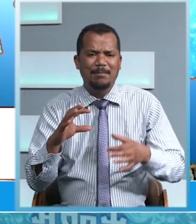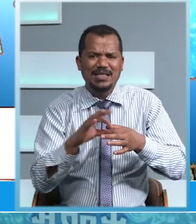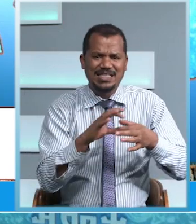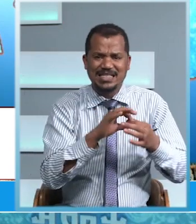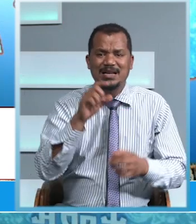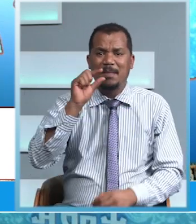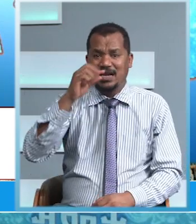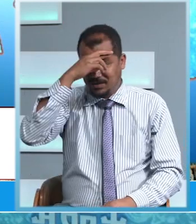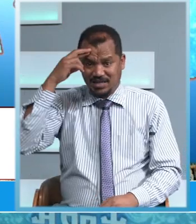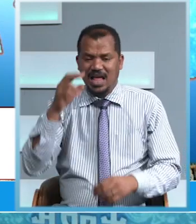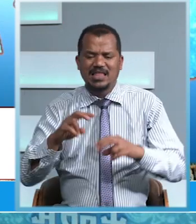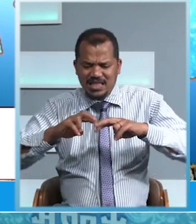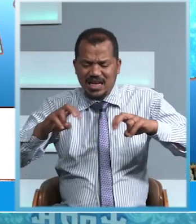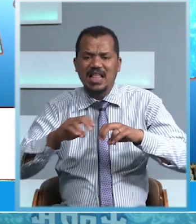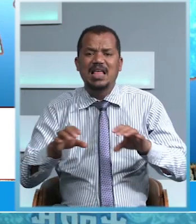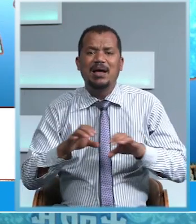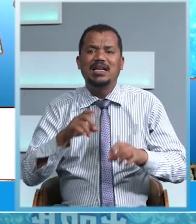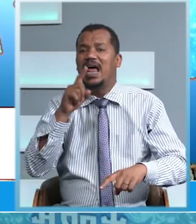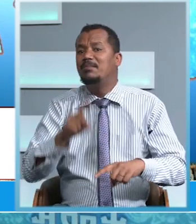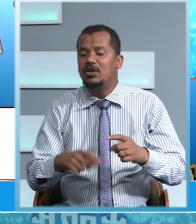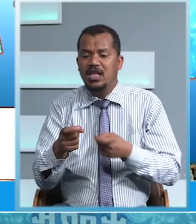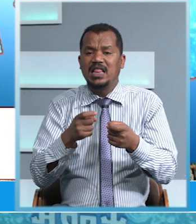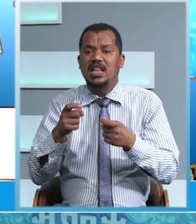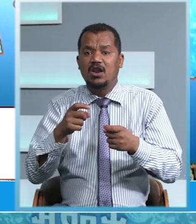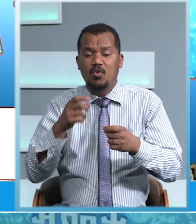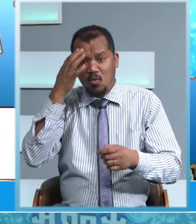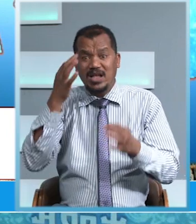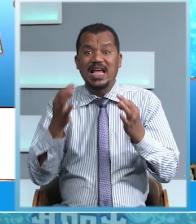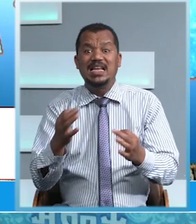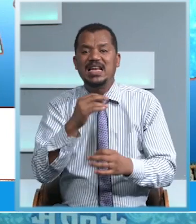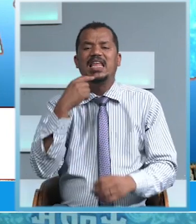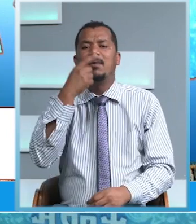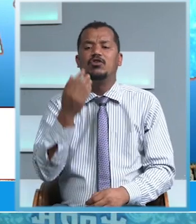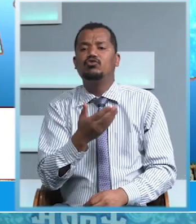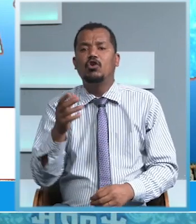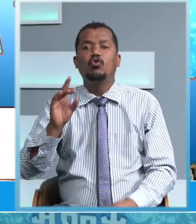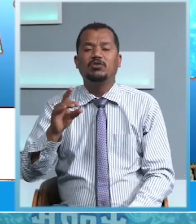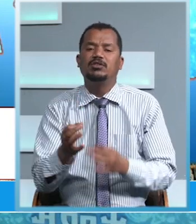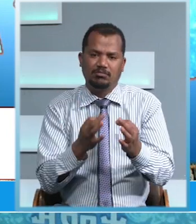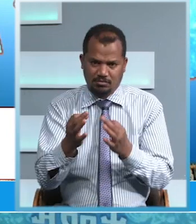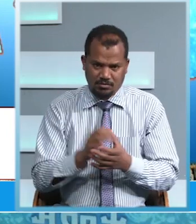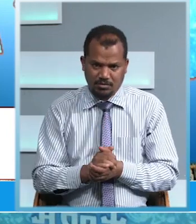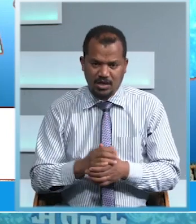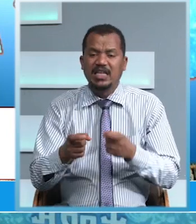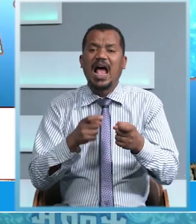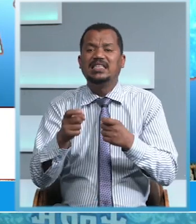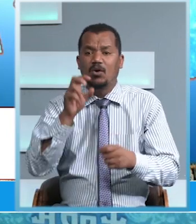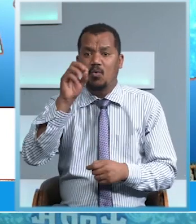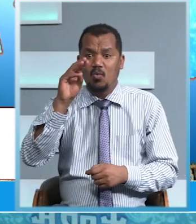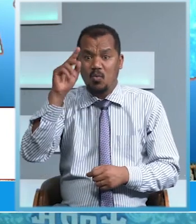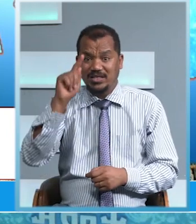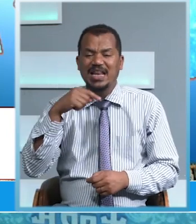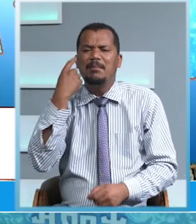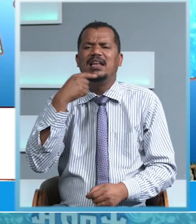ችግርና በትስስር ማነስ ምክንያት ጥናት ማካሄድ አለመቻሉን የአስተዳደር ወሰንና የማንነት ጉዳዮች ኮሚሽን ገልጿል።